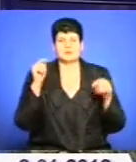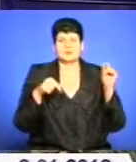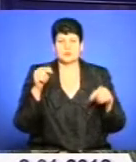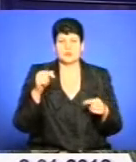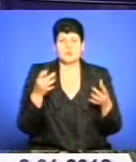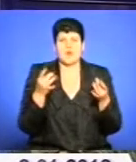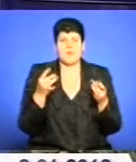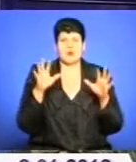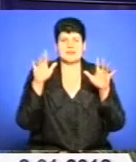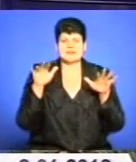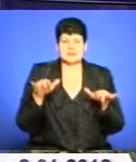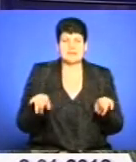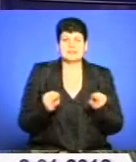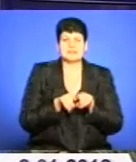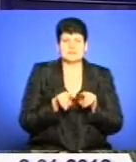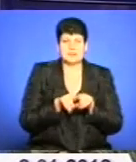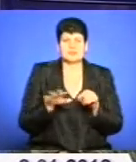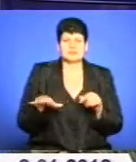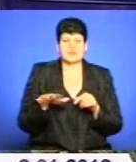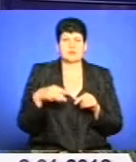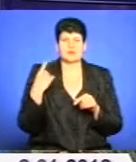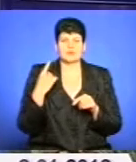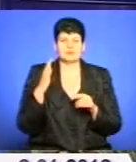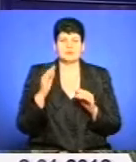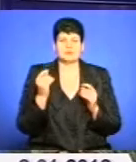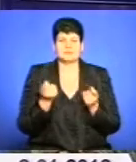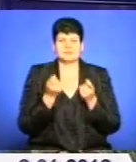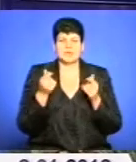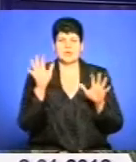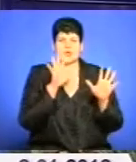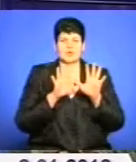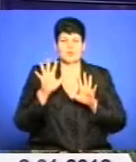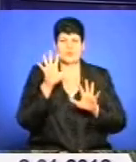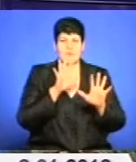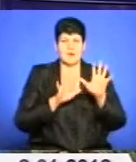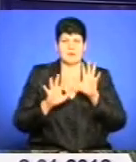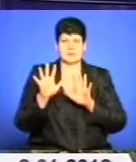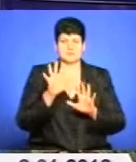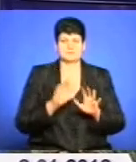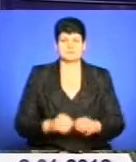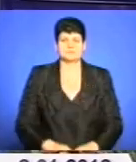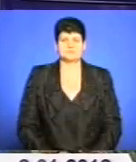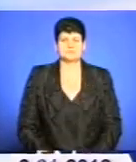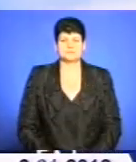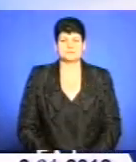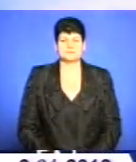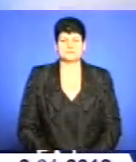мокрий сніг. Також по території області можливий невеликий туман та ожеледиця. Детальніше про погоду –